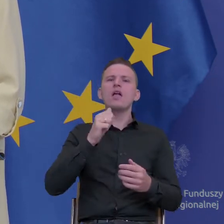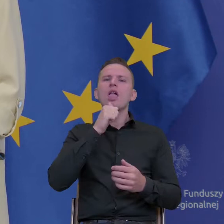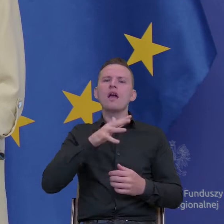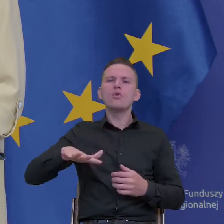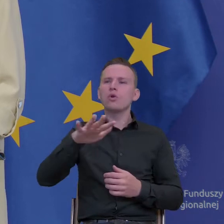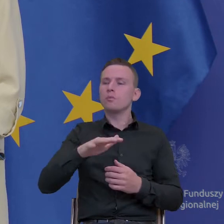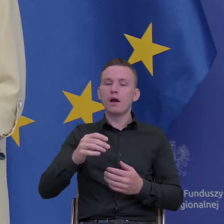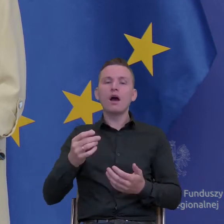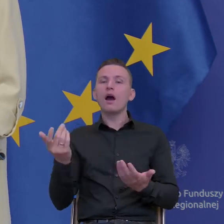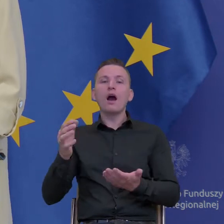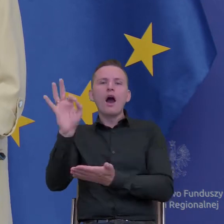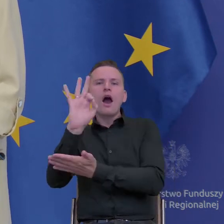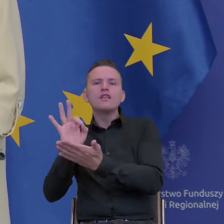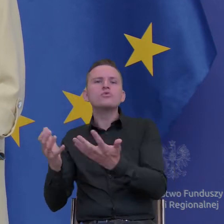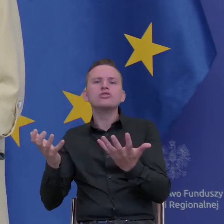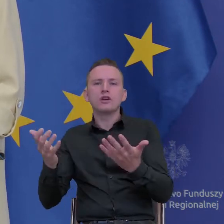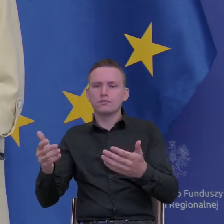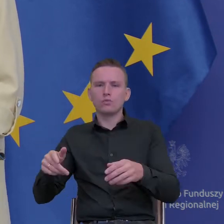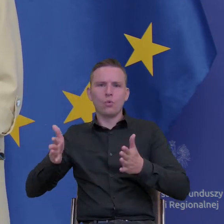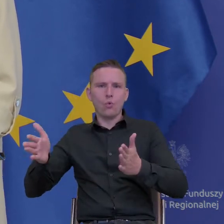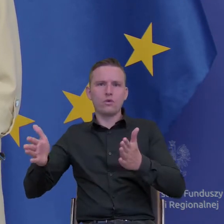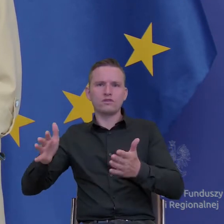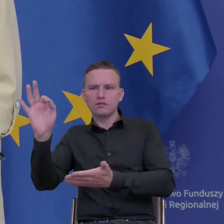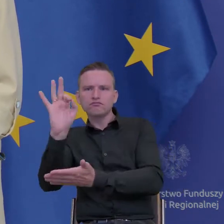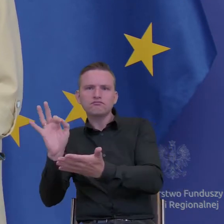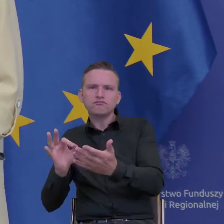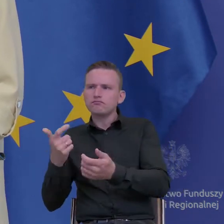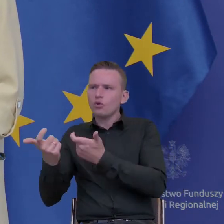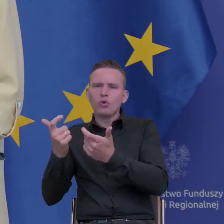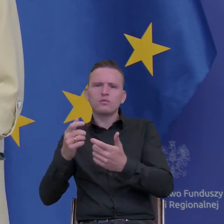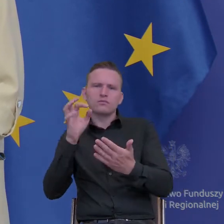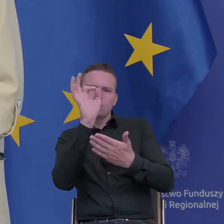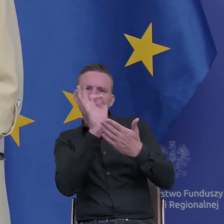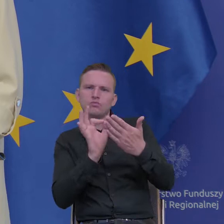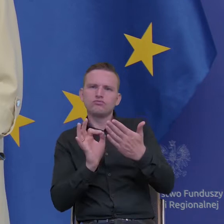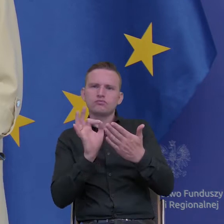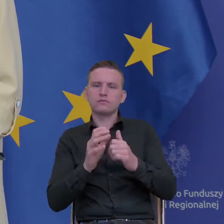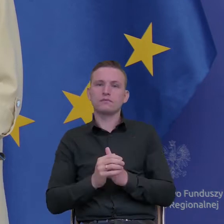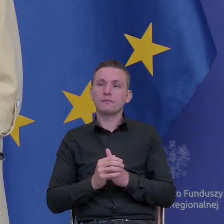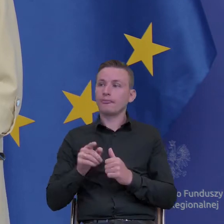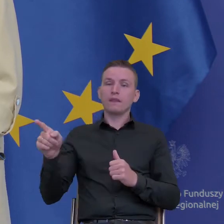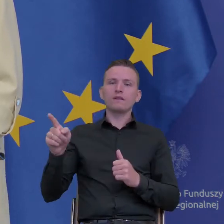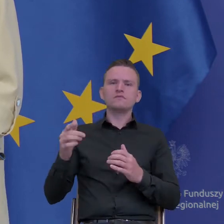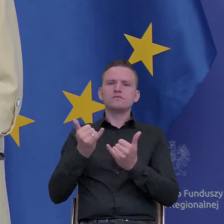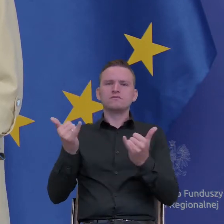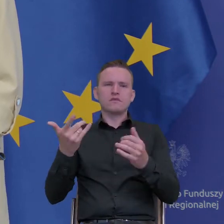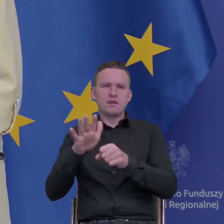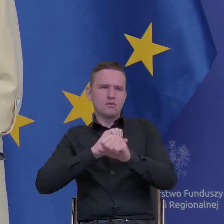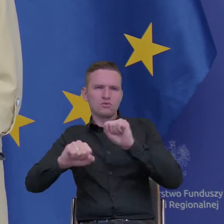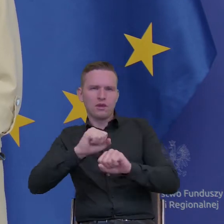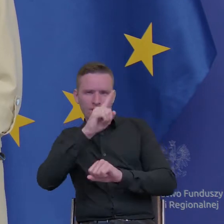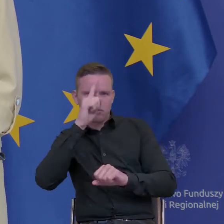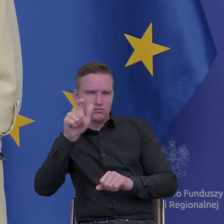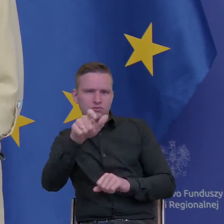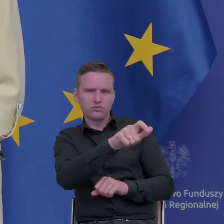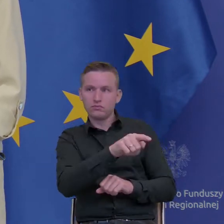W 2017 roku pojawił się na liście 100 najbardziej wpływowych ludzi z niepełnosprawnością w Polsce. To